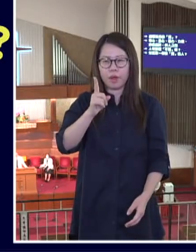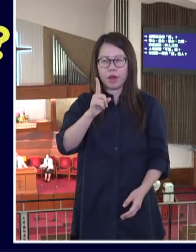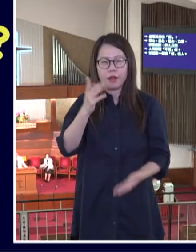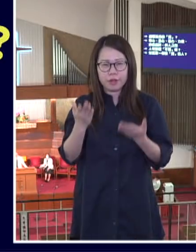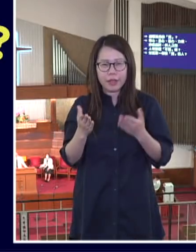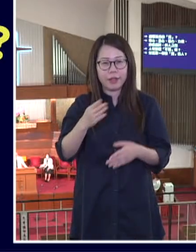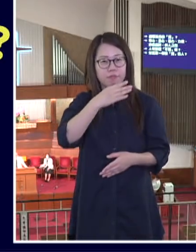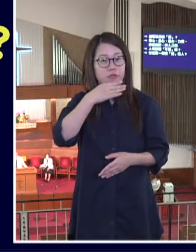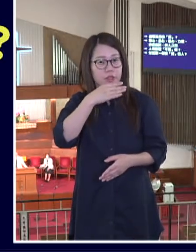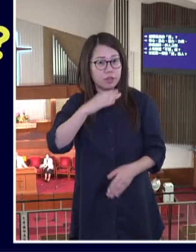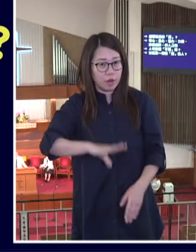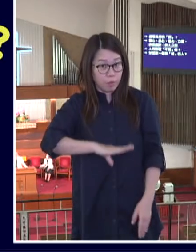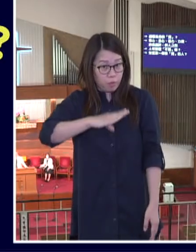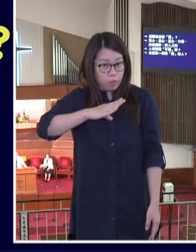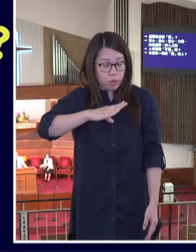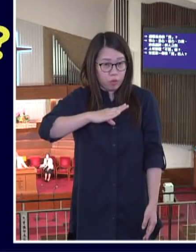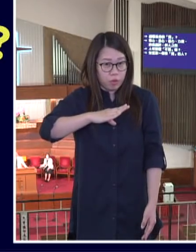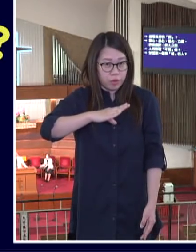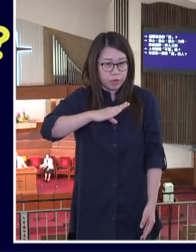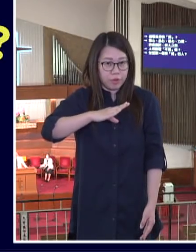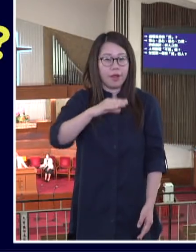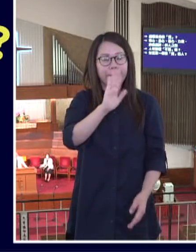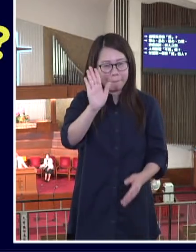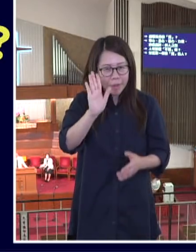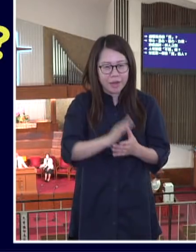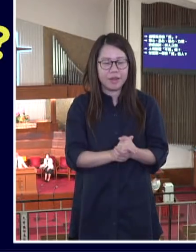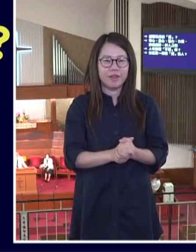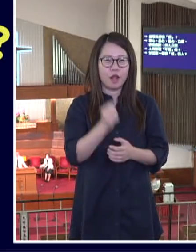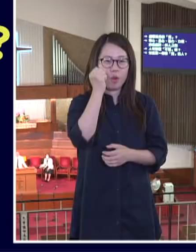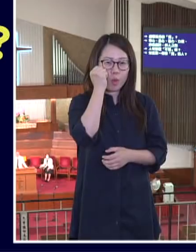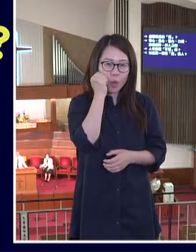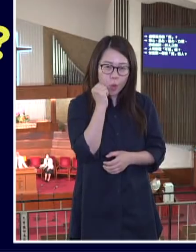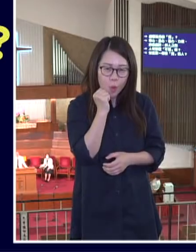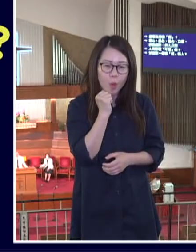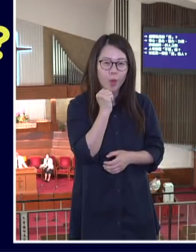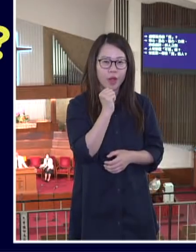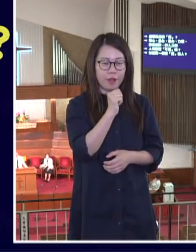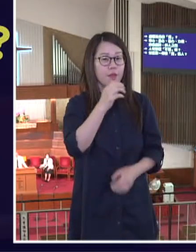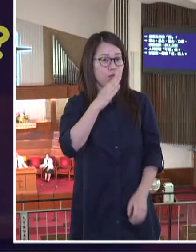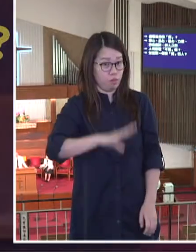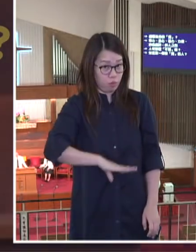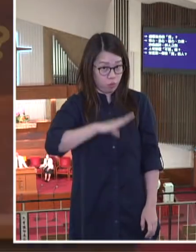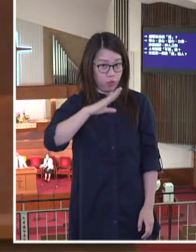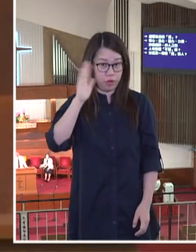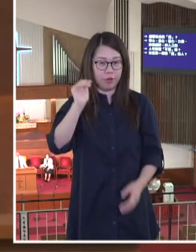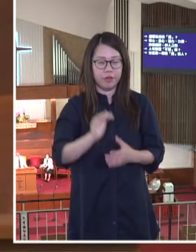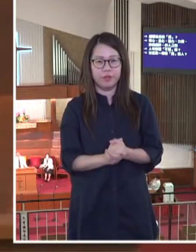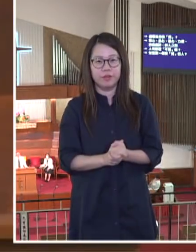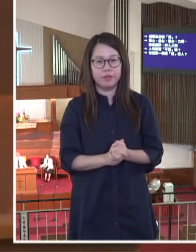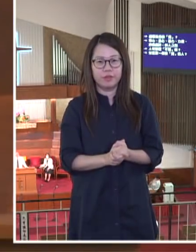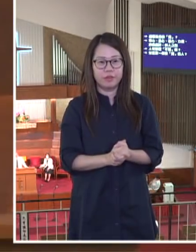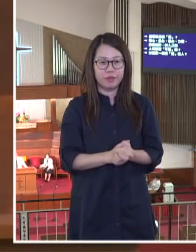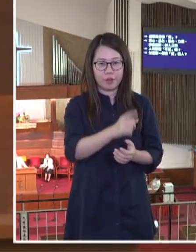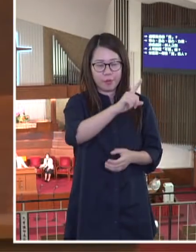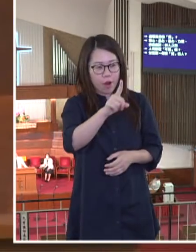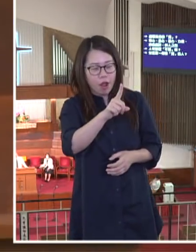想在长者或者年纪大的人都一样可以满。有时我们可以去跟一些即年长的